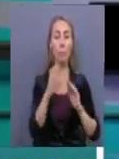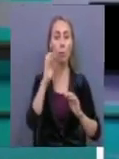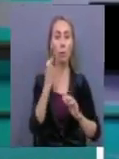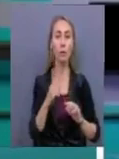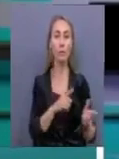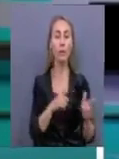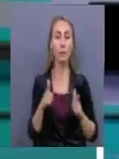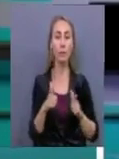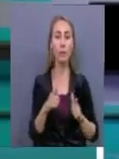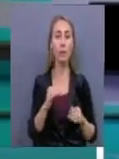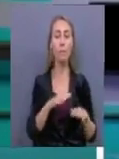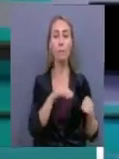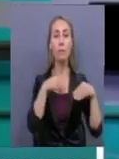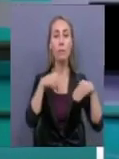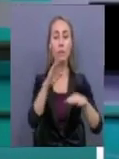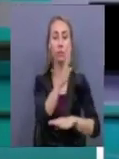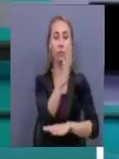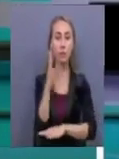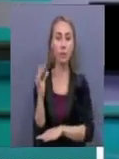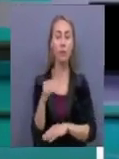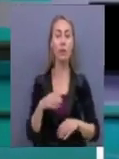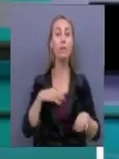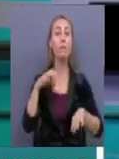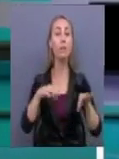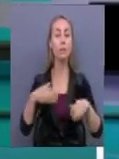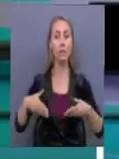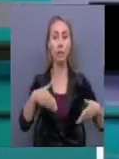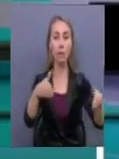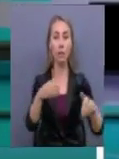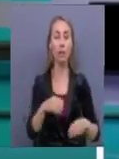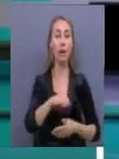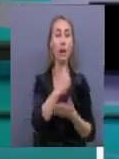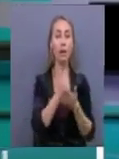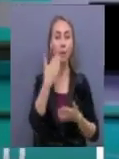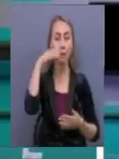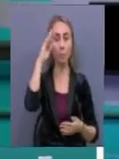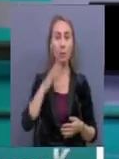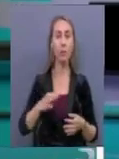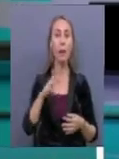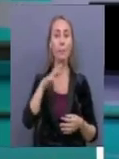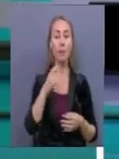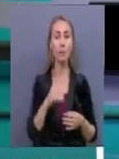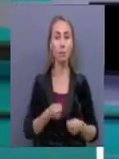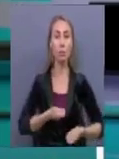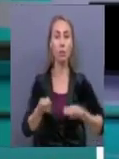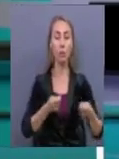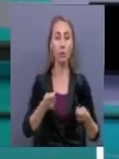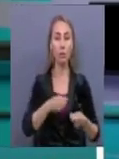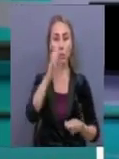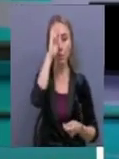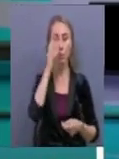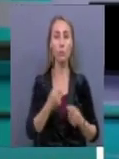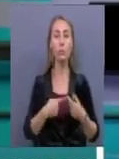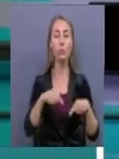асырылады. Ақмола облысының әкімі Ермек Маржықбаев пен мемлекеттік мекеме басшылары Бурабай, Зеренді, Қорғалжын аудандарының туристік әлеуетін